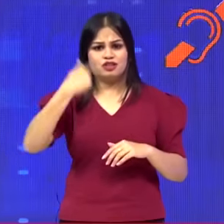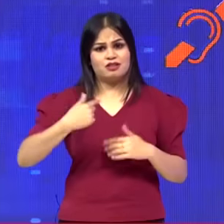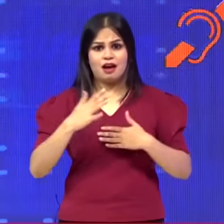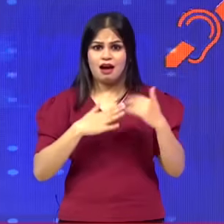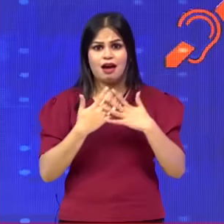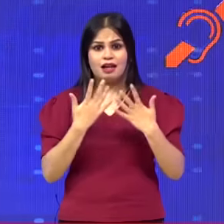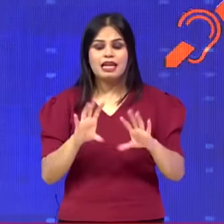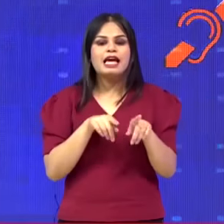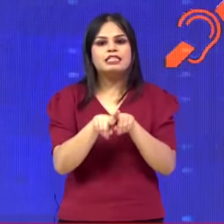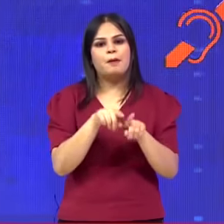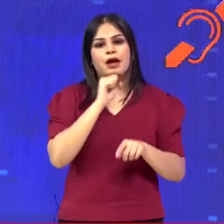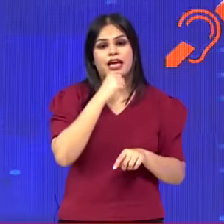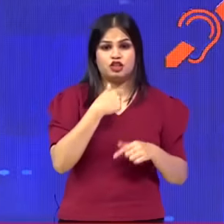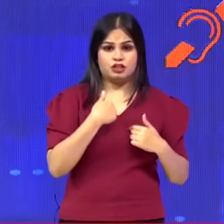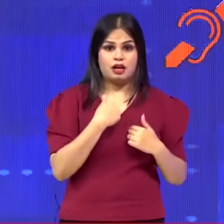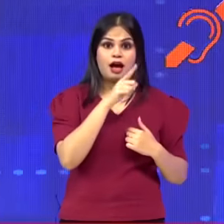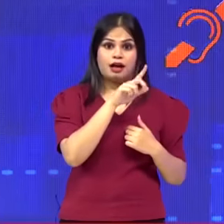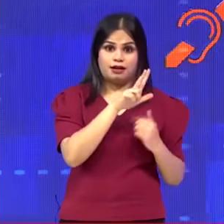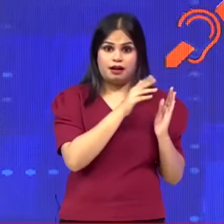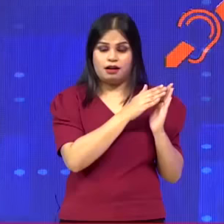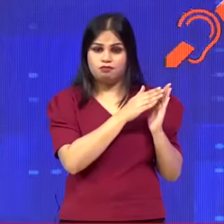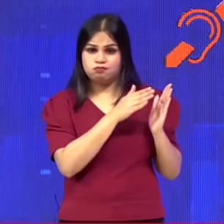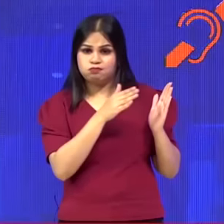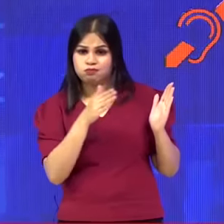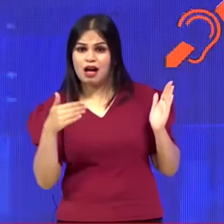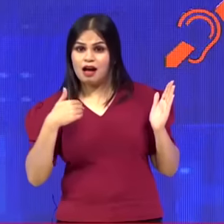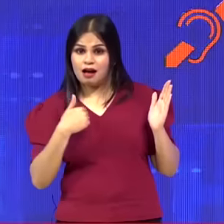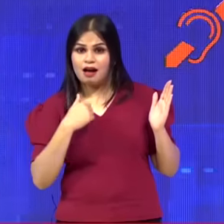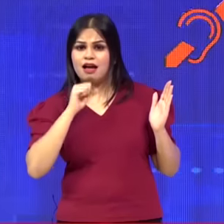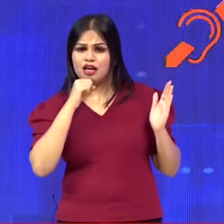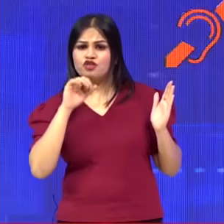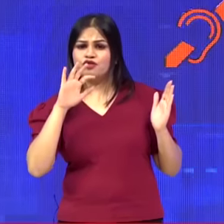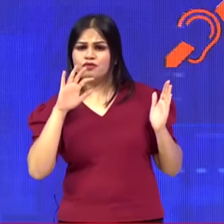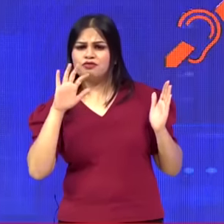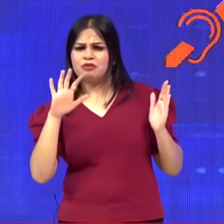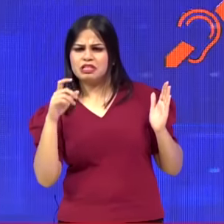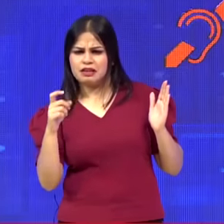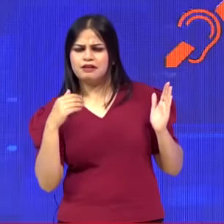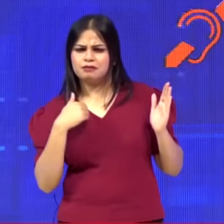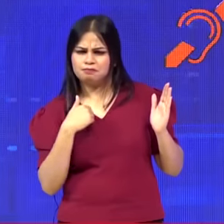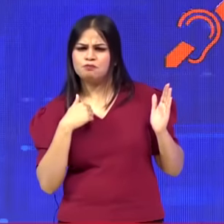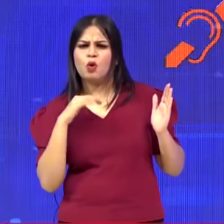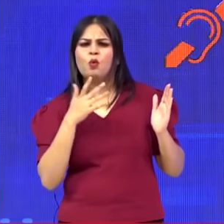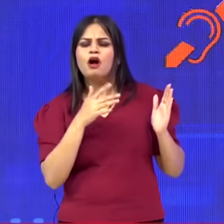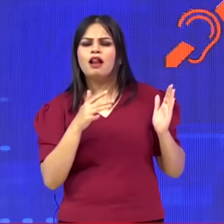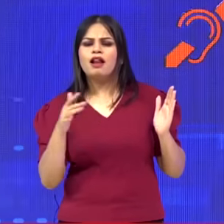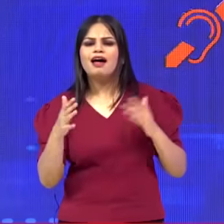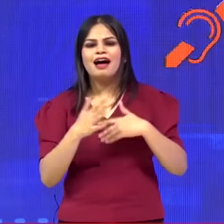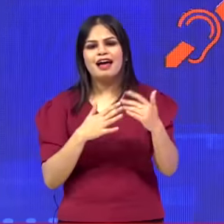एज ऑफ योर टीनेजर टिल माय एज. आई एम स्टिल यू नो आई